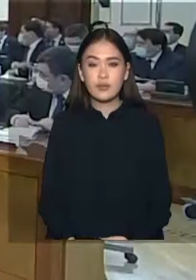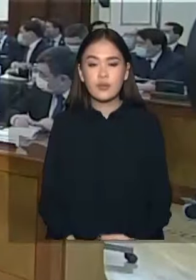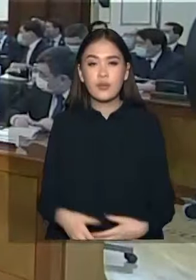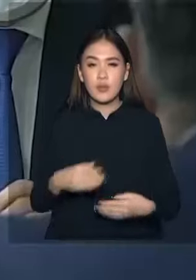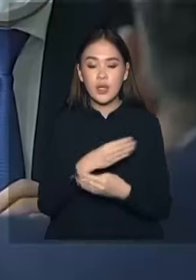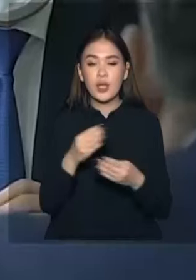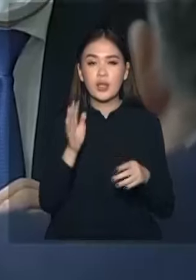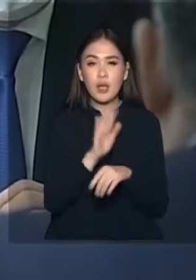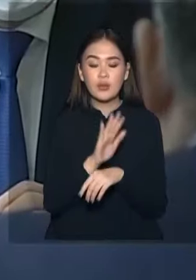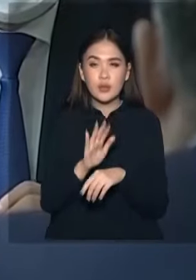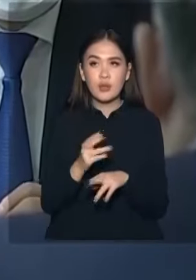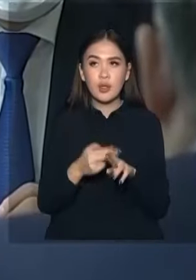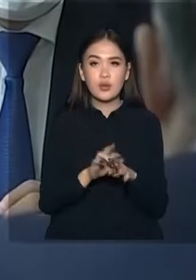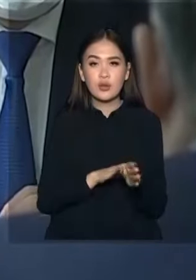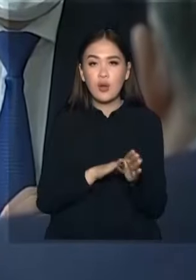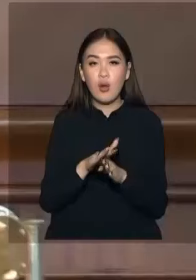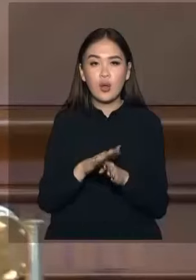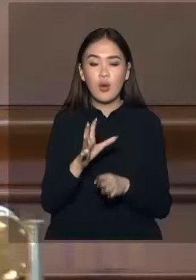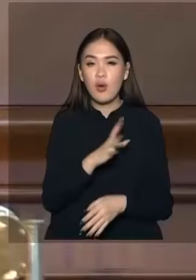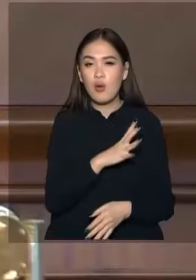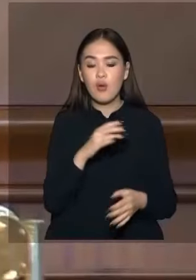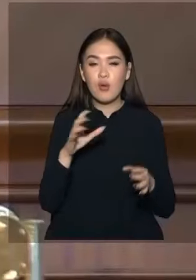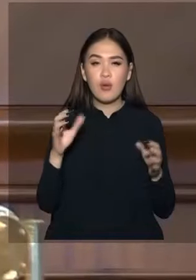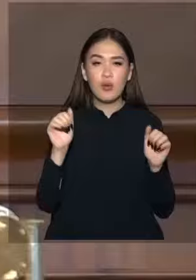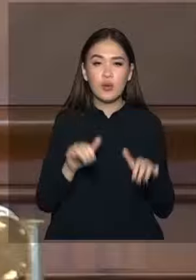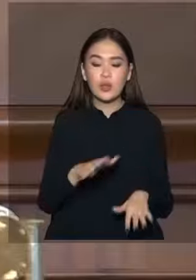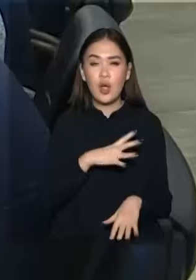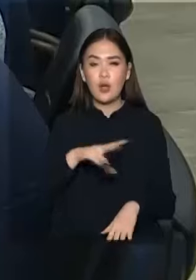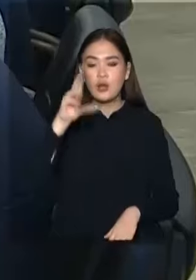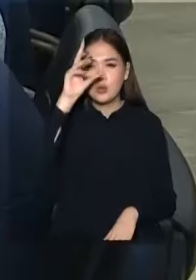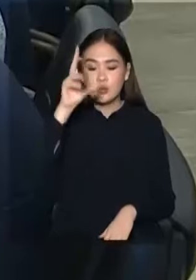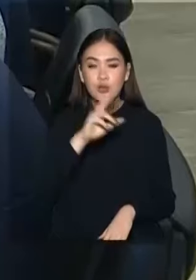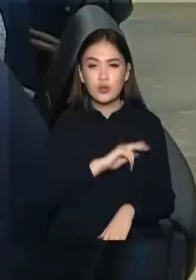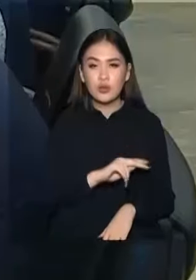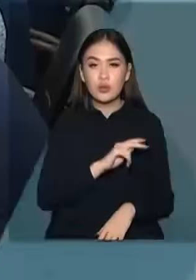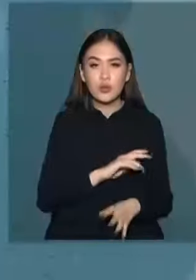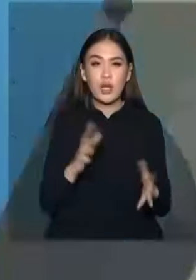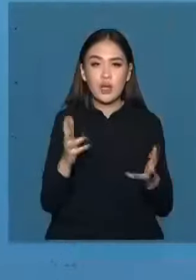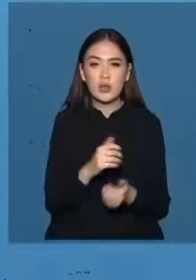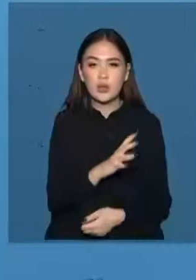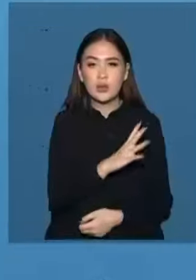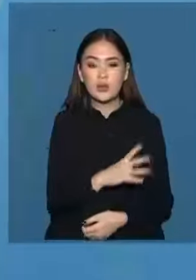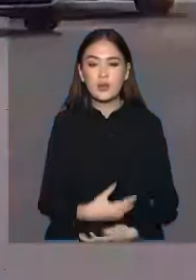Берілген тапсырма толықтай орындалмады. Мемлекет башысы үкіметтің жұмысын сынға алды.